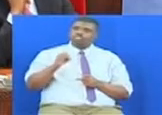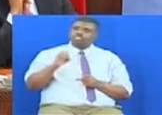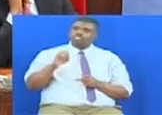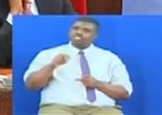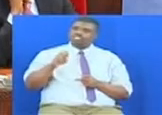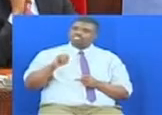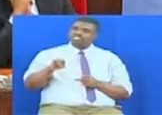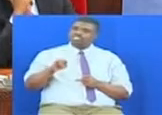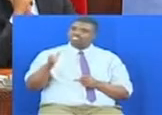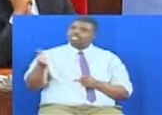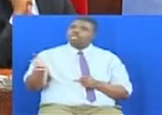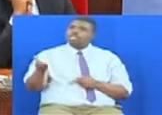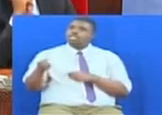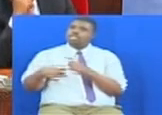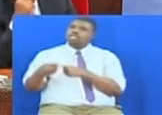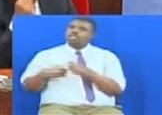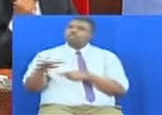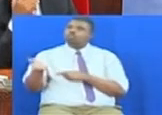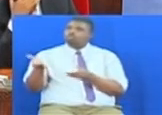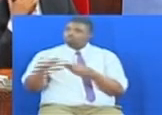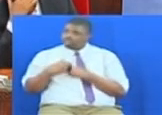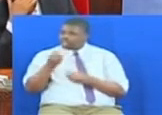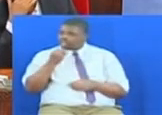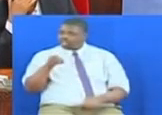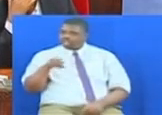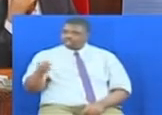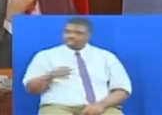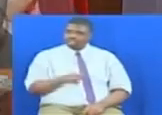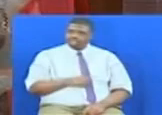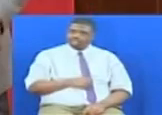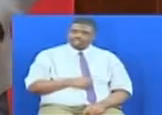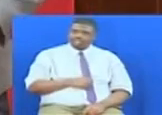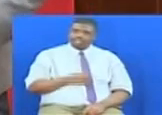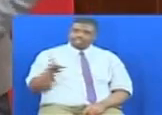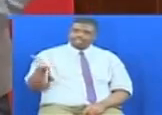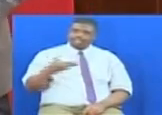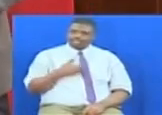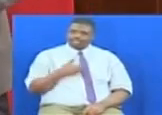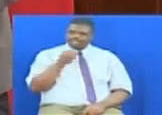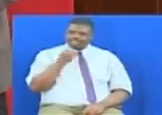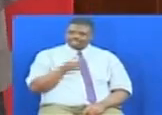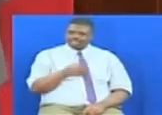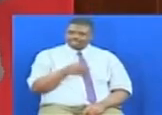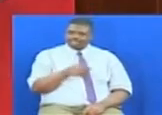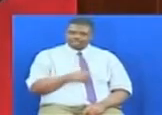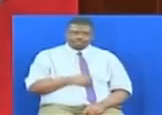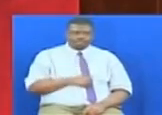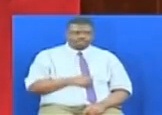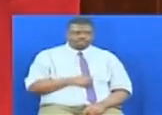Mheshimiwa Rijalikali, endelea, unapokea taarifa? Nimeipokea.